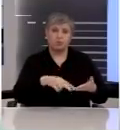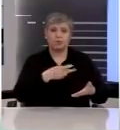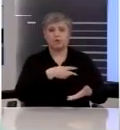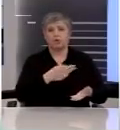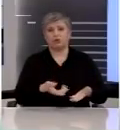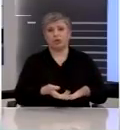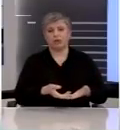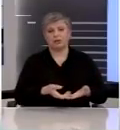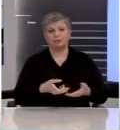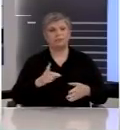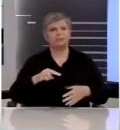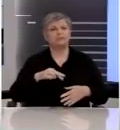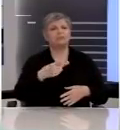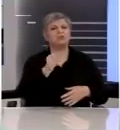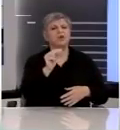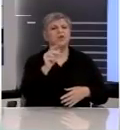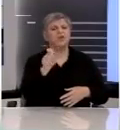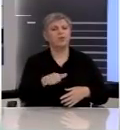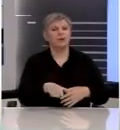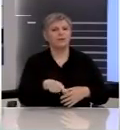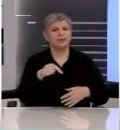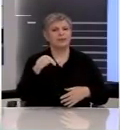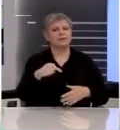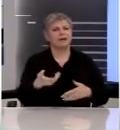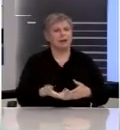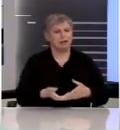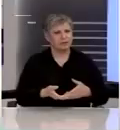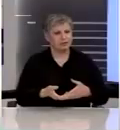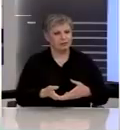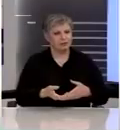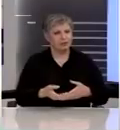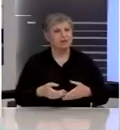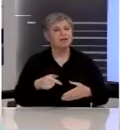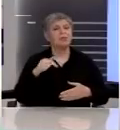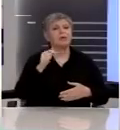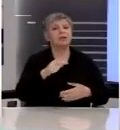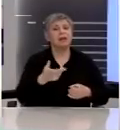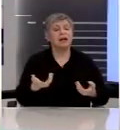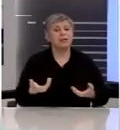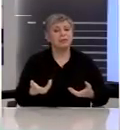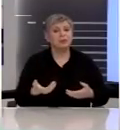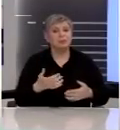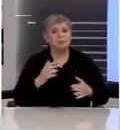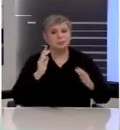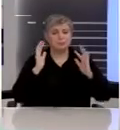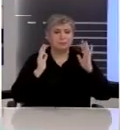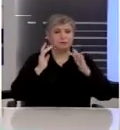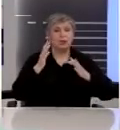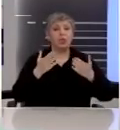Ήσυχα, παρακαλώ. Μήπως σας ενοχλεί, μήπως δεν θέλετε να σας πω τι εμπεριέχει, μήπως δεν είστε περίεργος, κύριε Βορύδη.